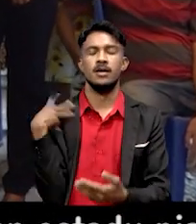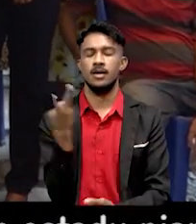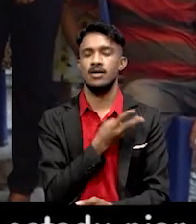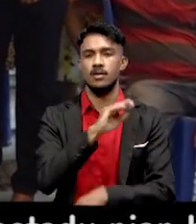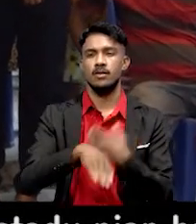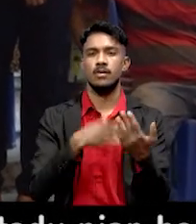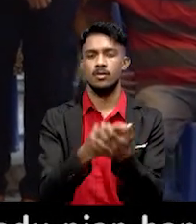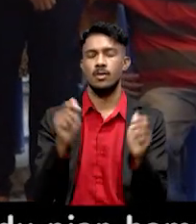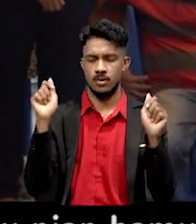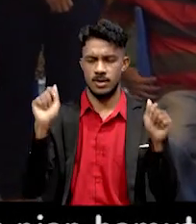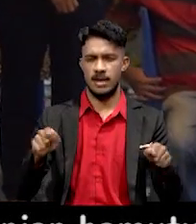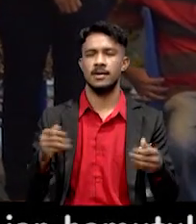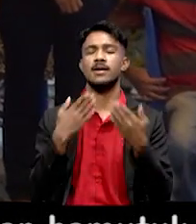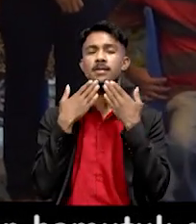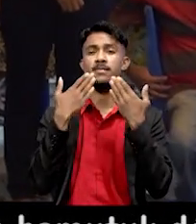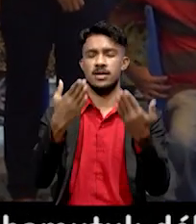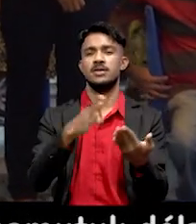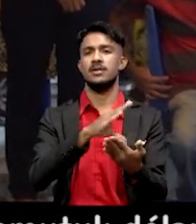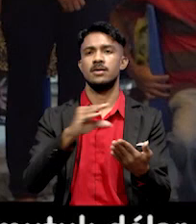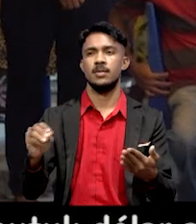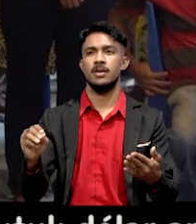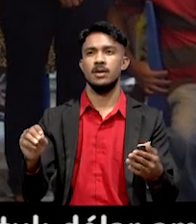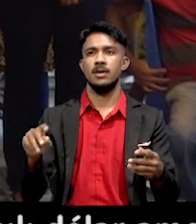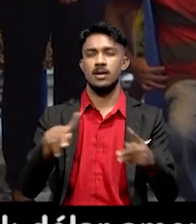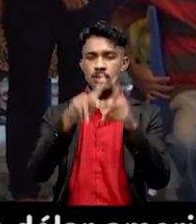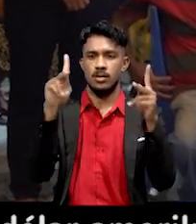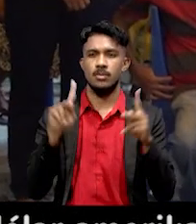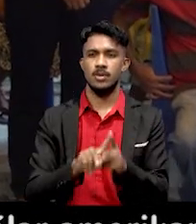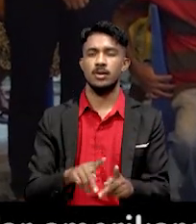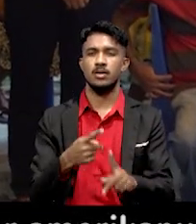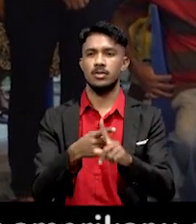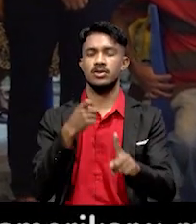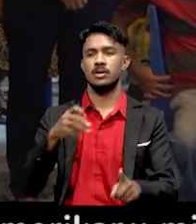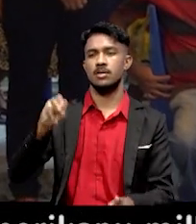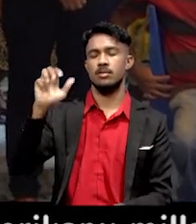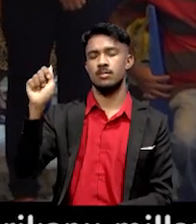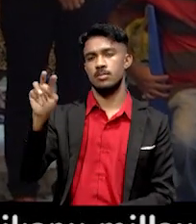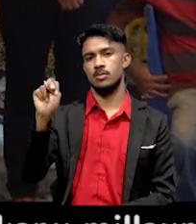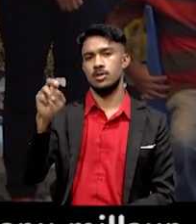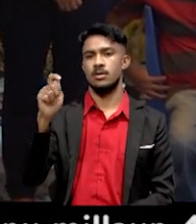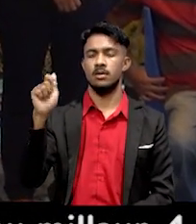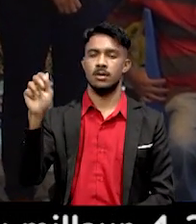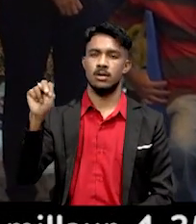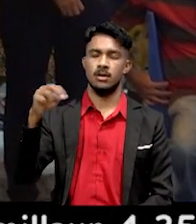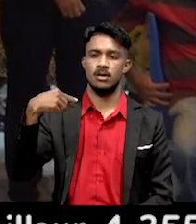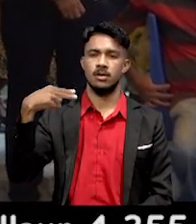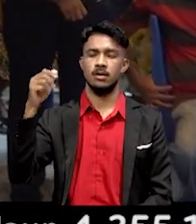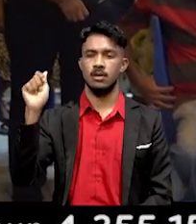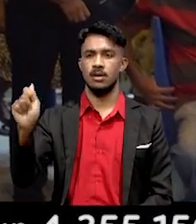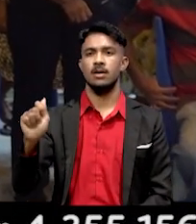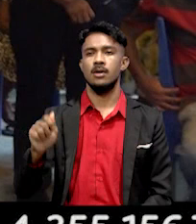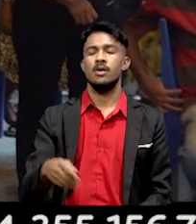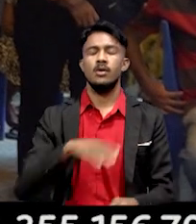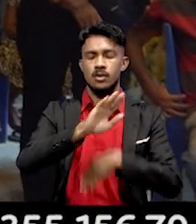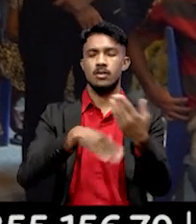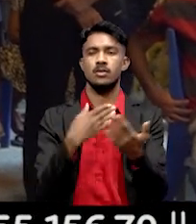apresia ba técnicos os de Montana Diego. O tema em Vila Vale para o todo compreende.